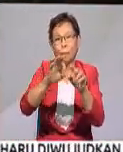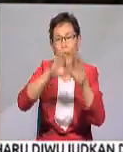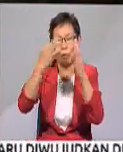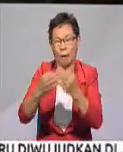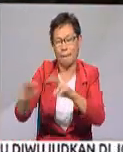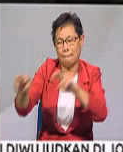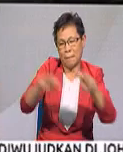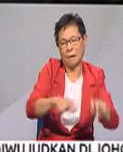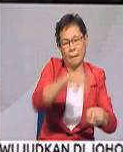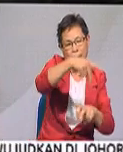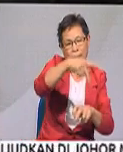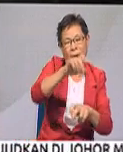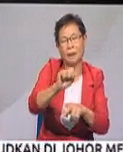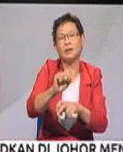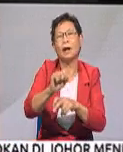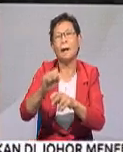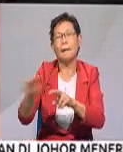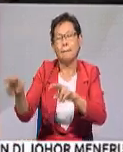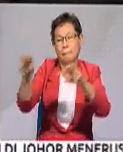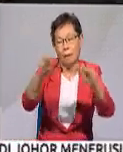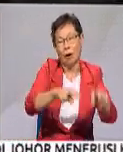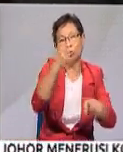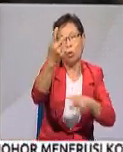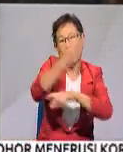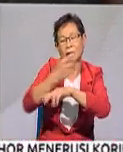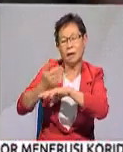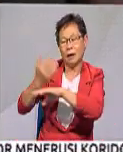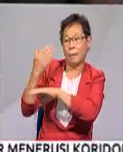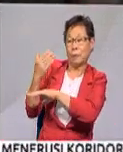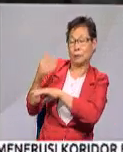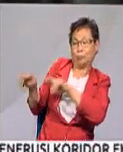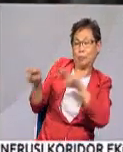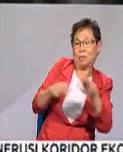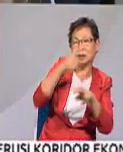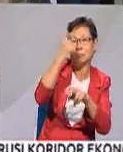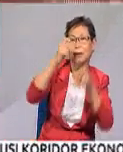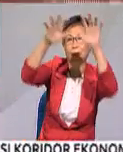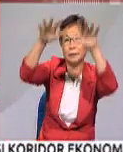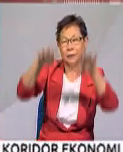itu sejak dua hari lepas akibat banjir.